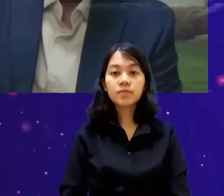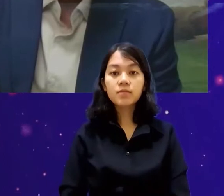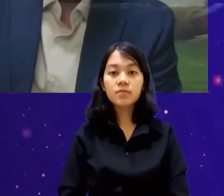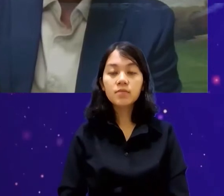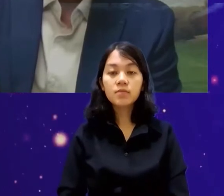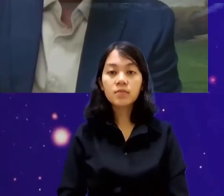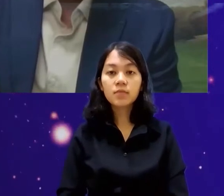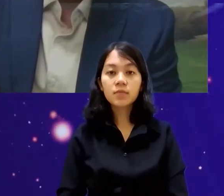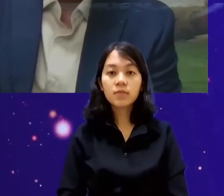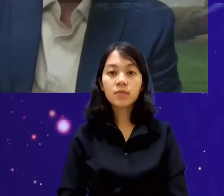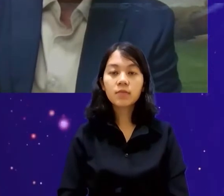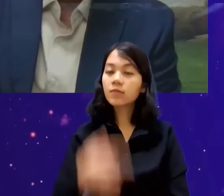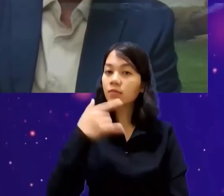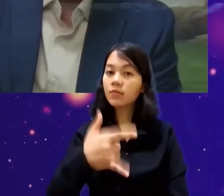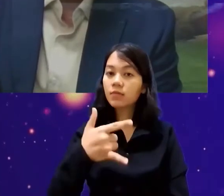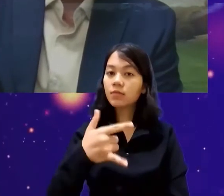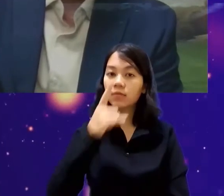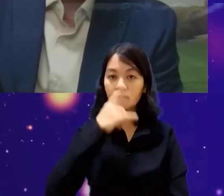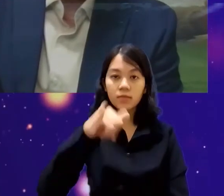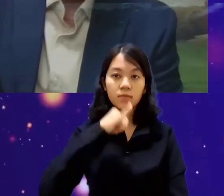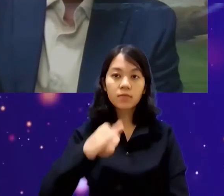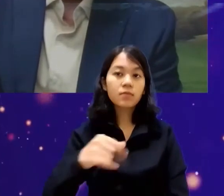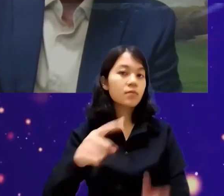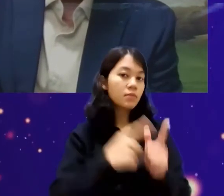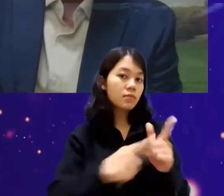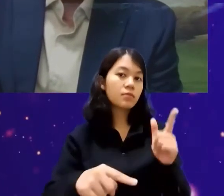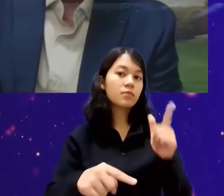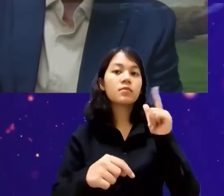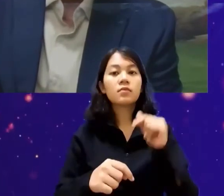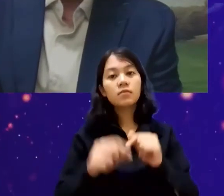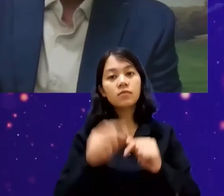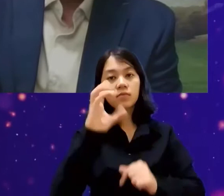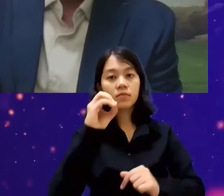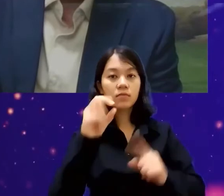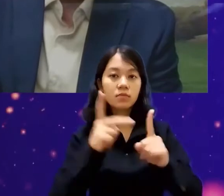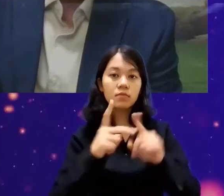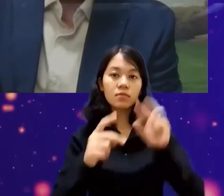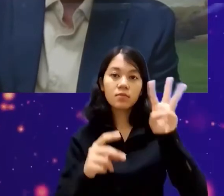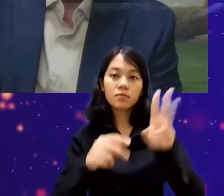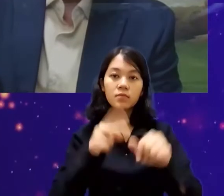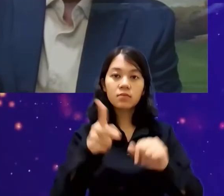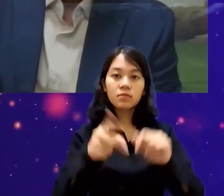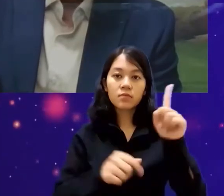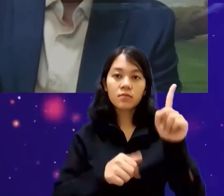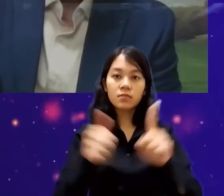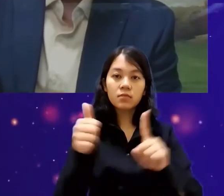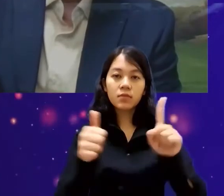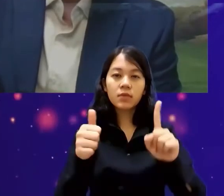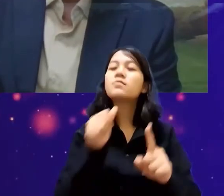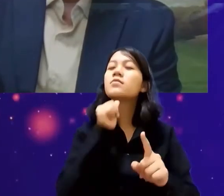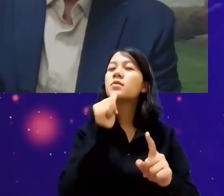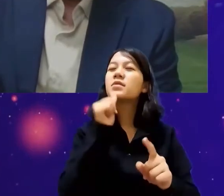sama. Yohanes 3 ayat 16 mengatakan, barang siapa, siapa saja yang percaya kepadanya